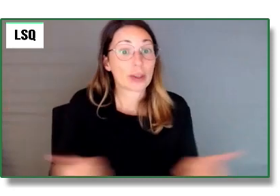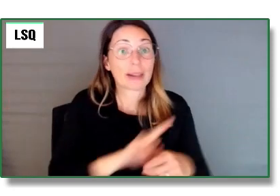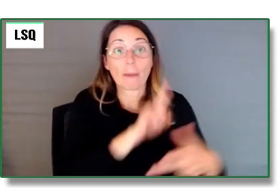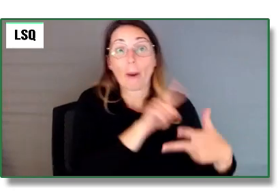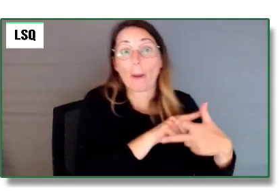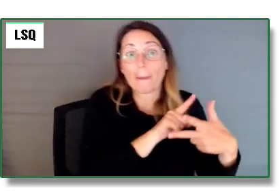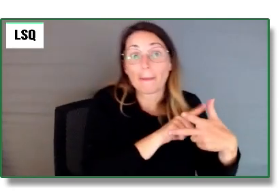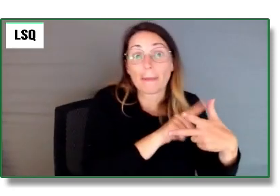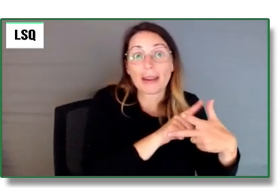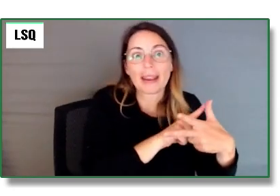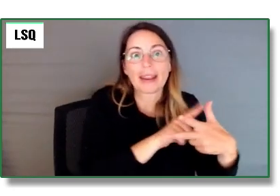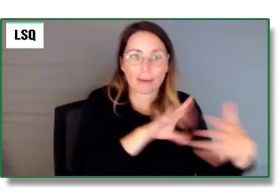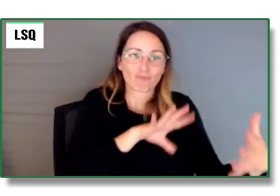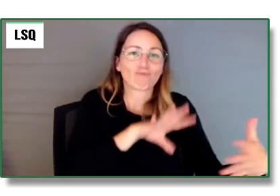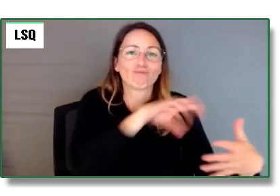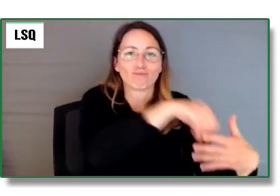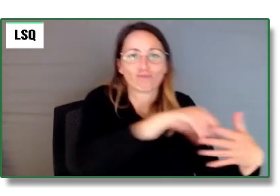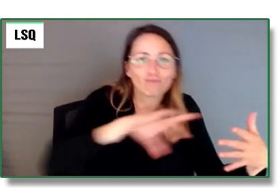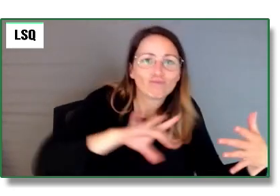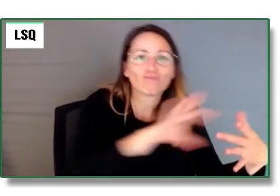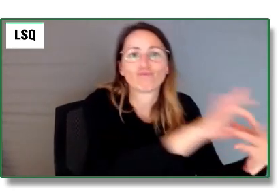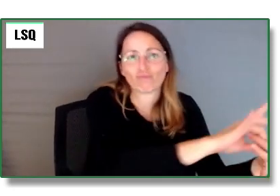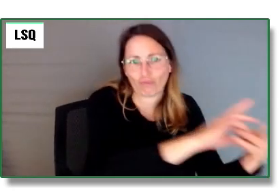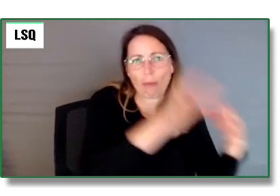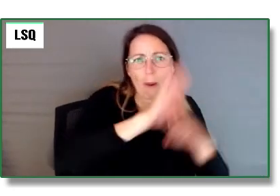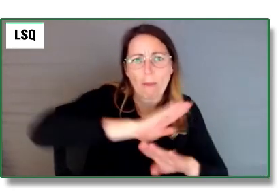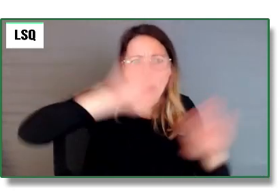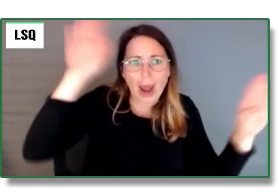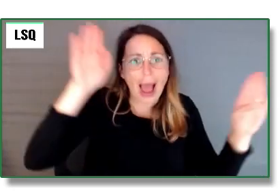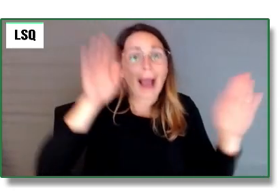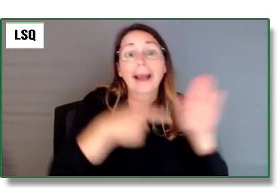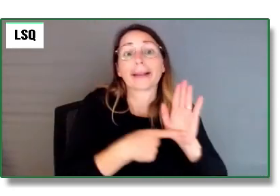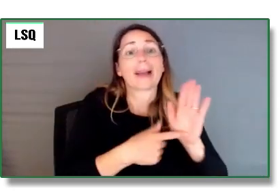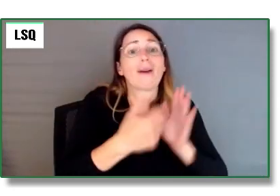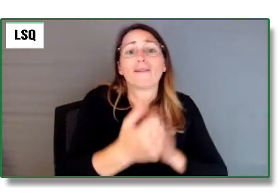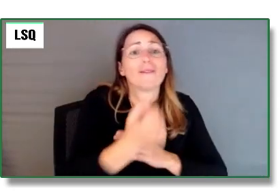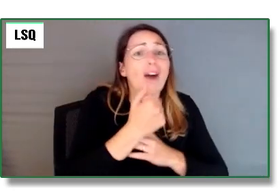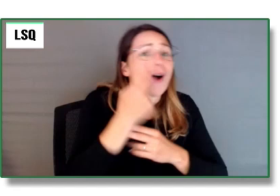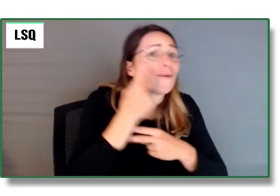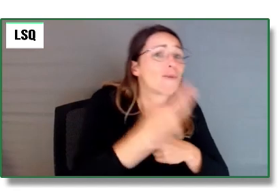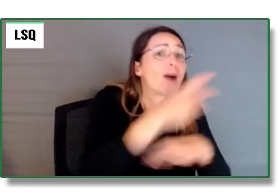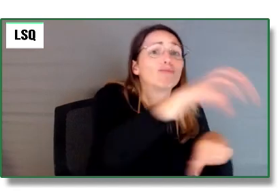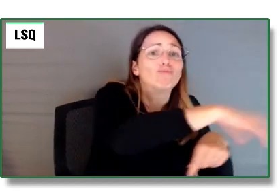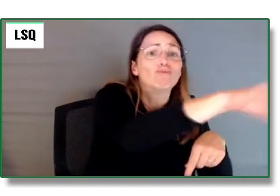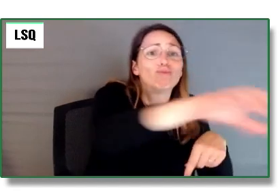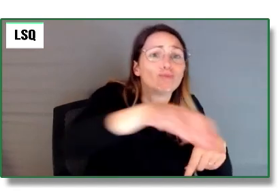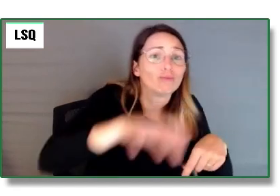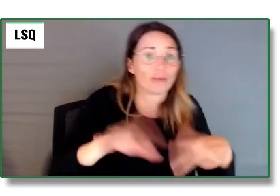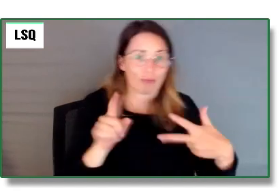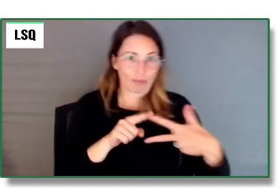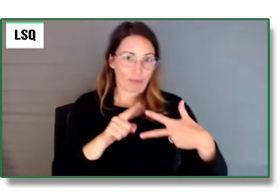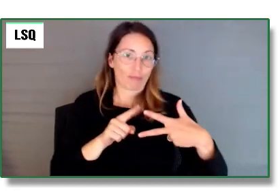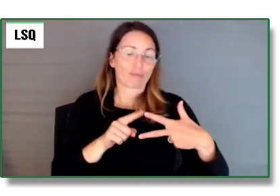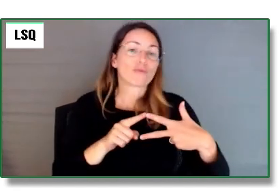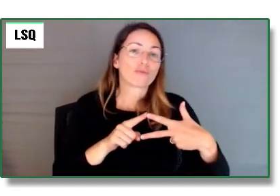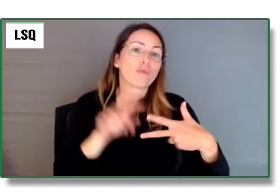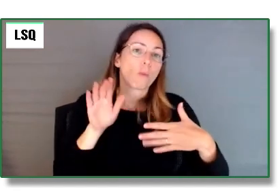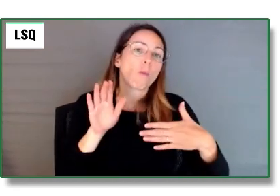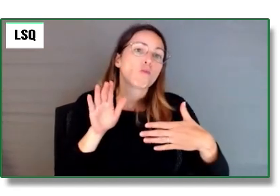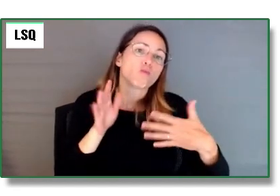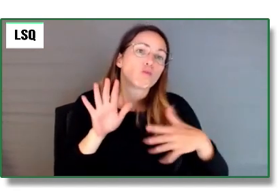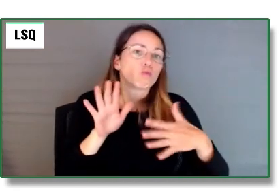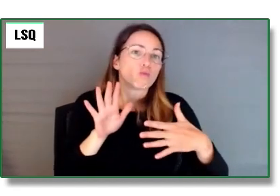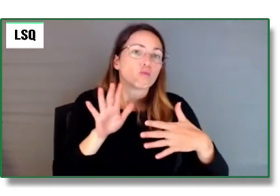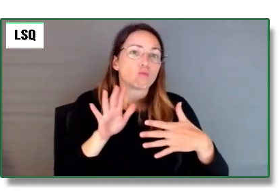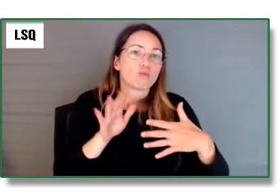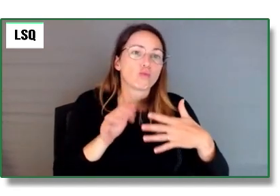des emplacements à presque tous les coins de rue. Le numéro 2 est plus classe, plus chic,